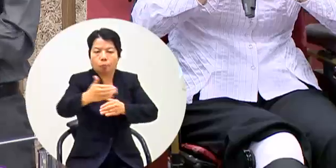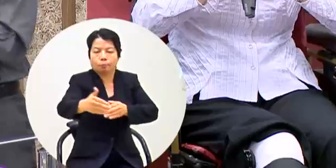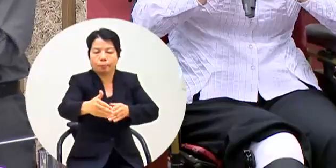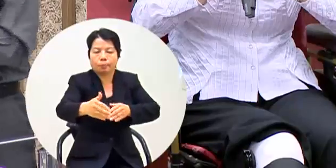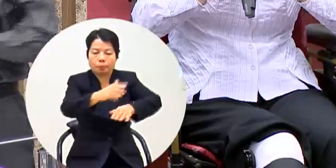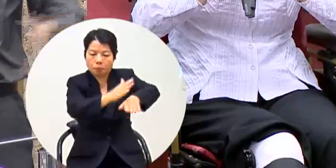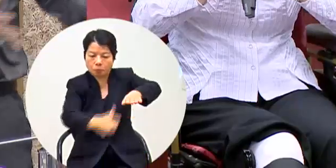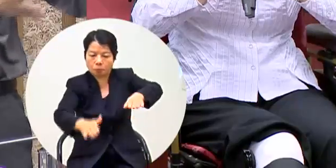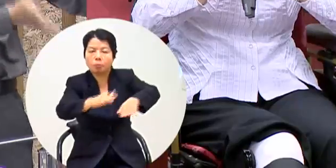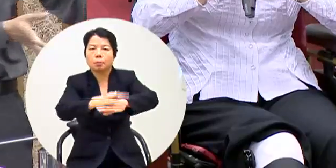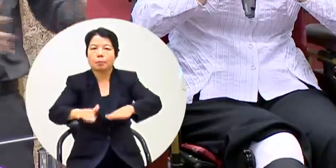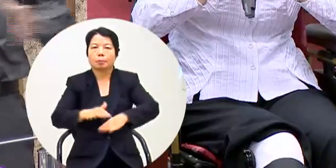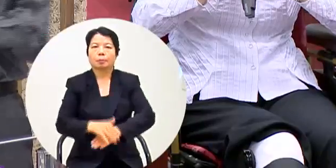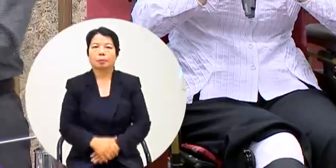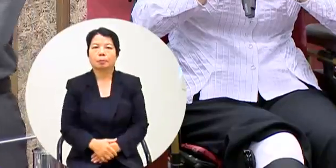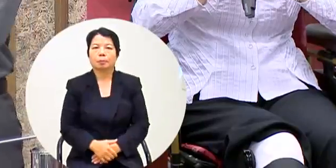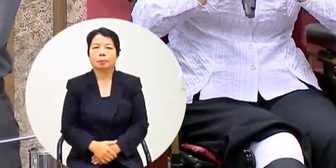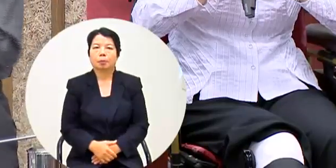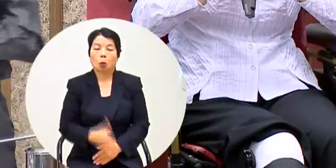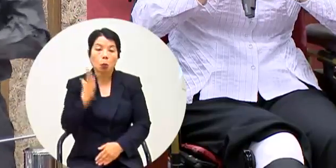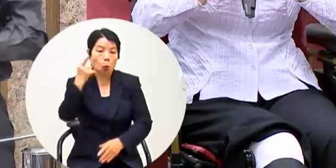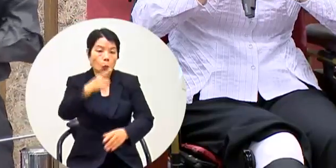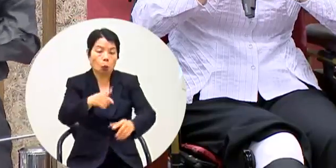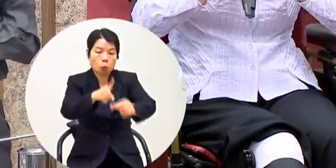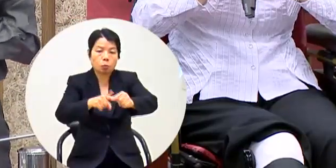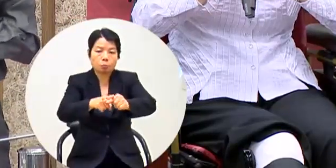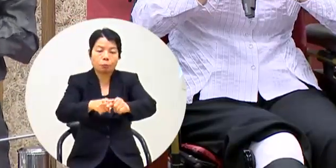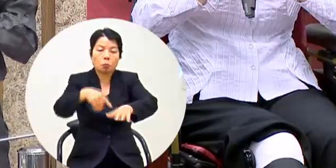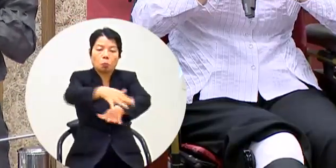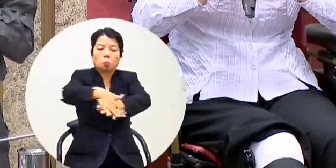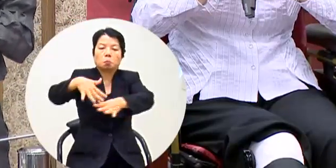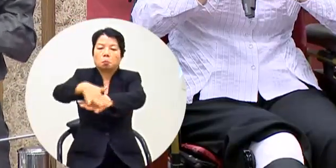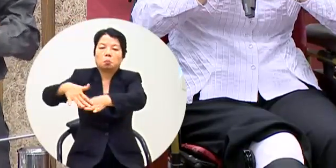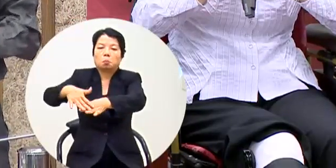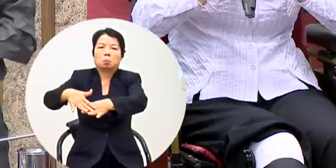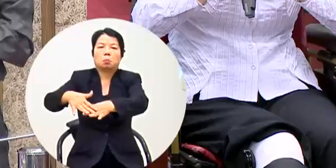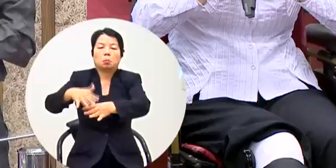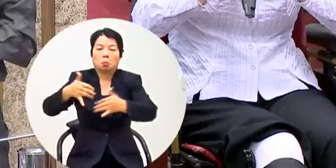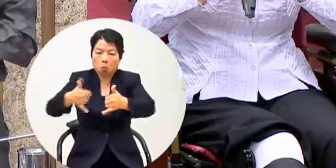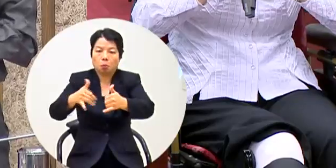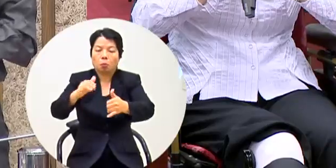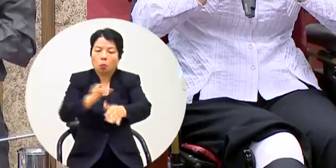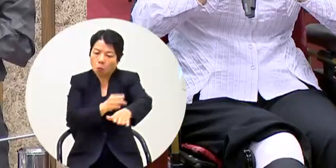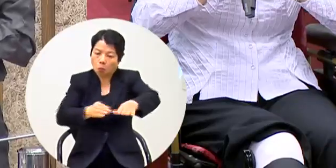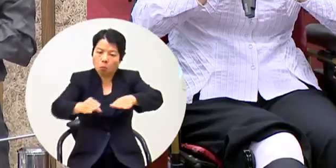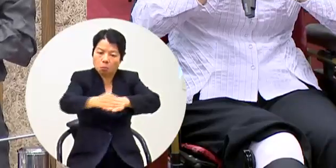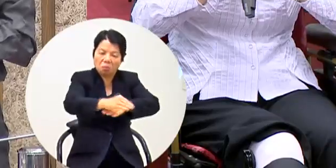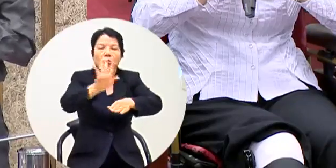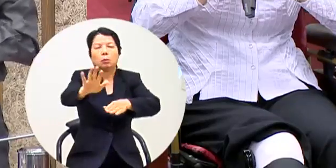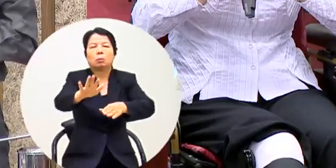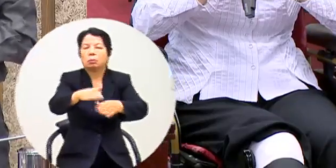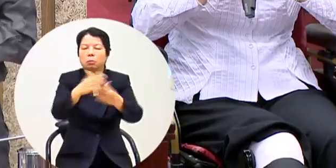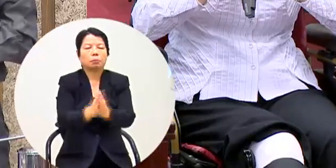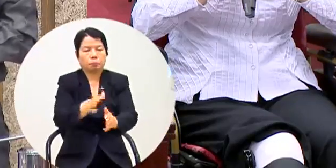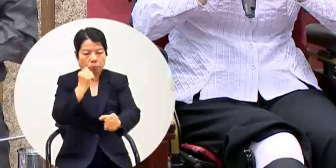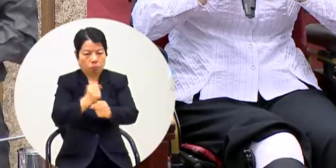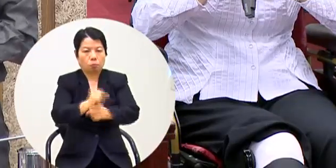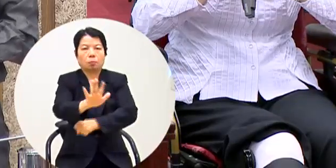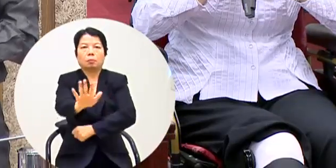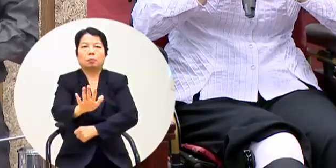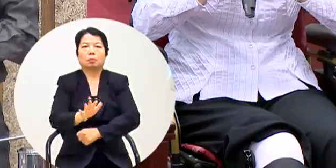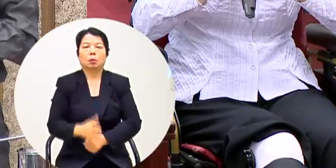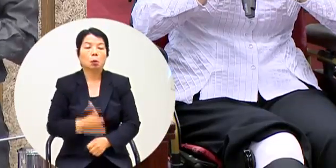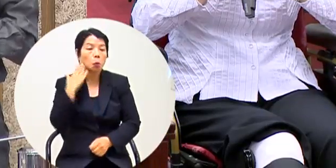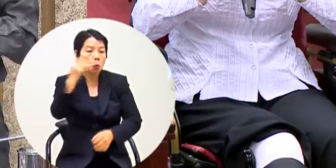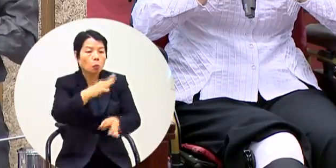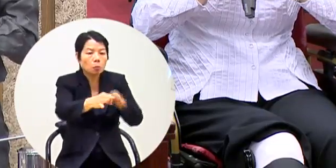有斑马线穿越或是街角、转角的地方。那第二个，如果这个商家里面我们发现他有车库，或